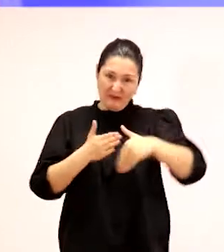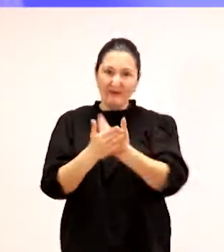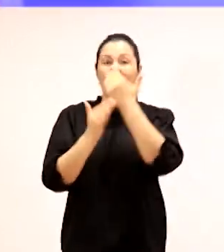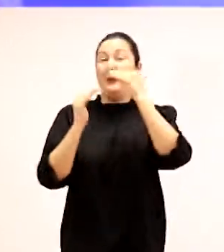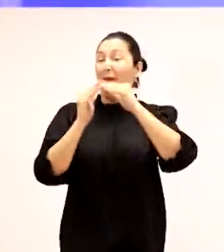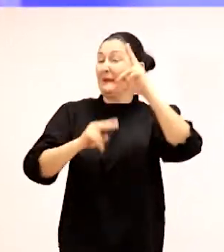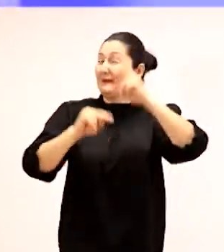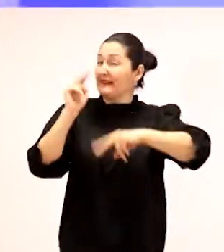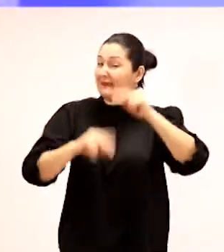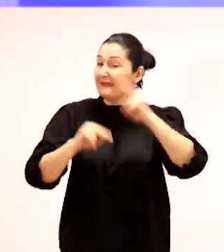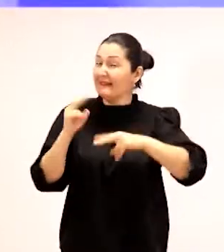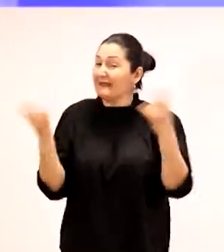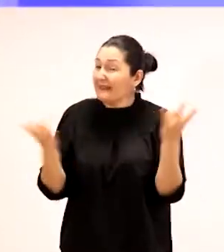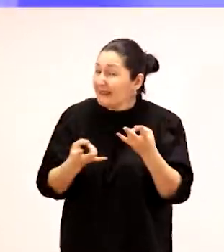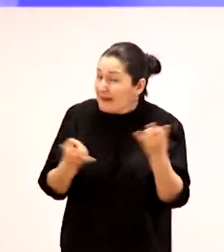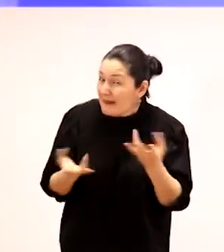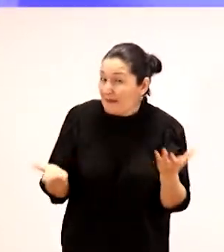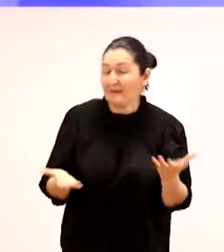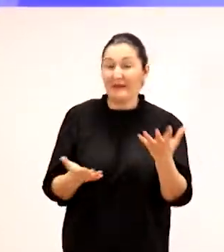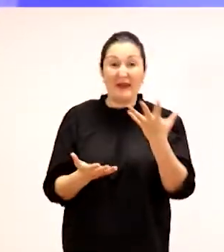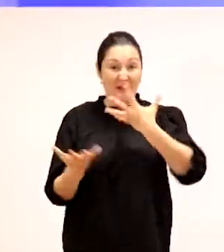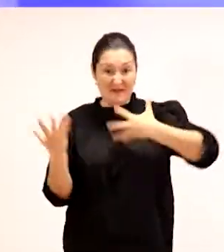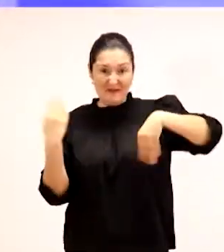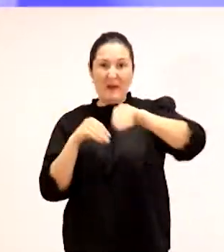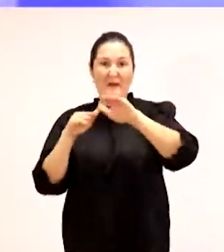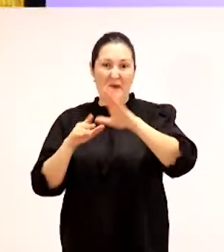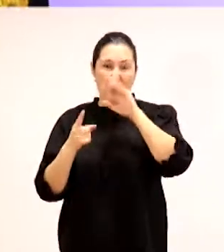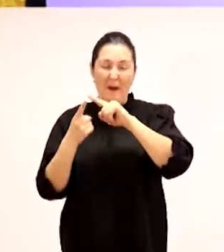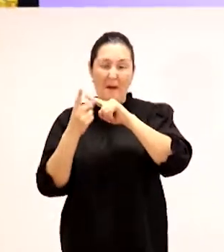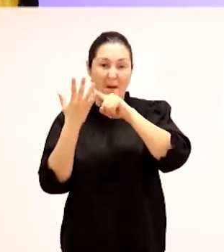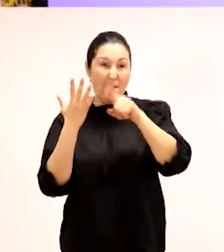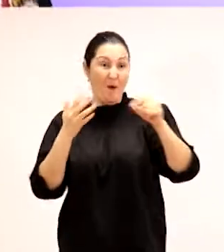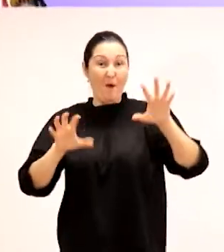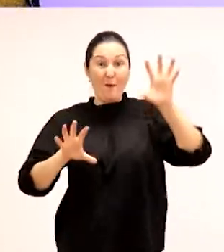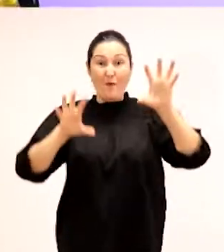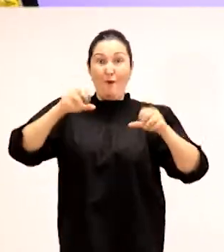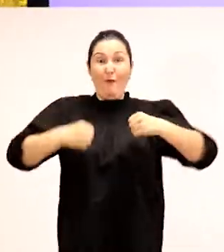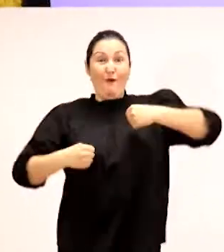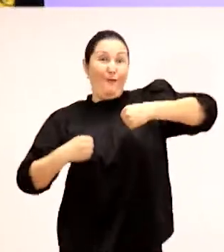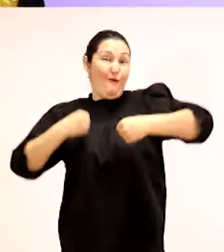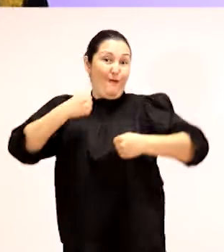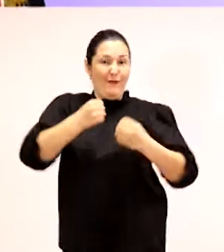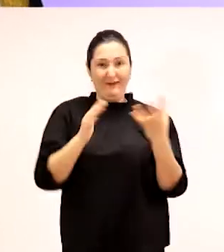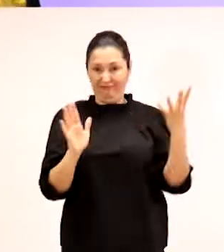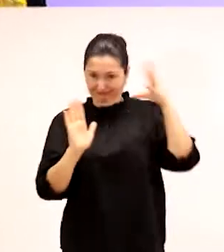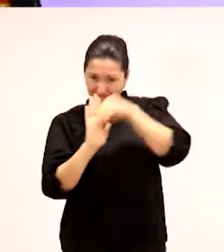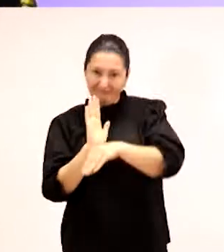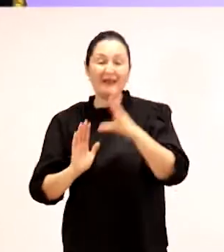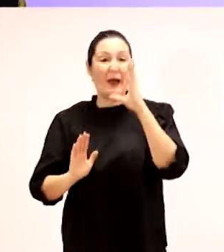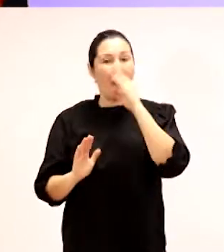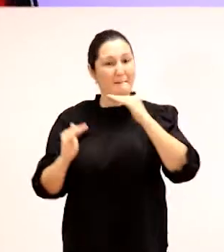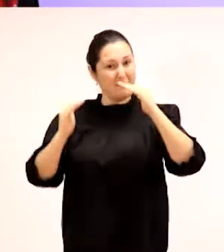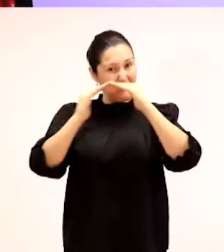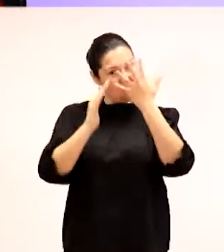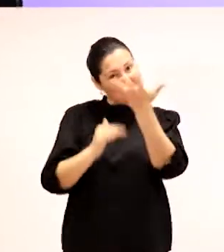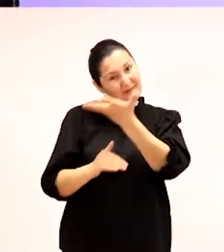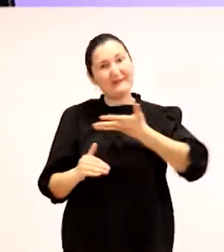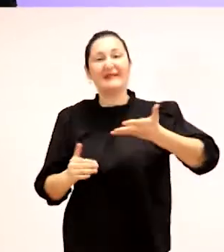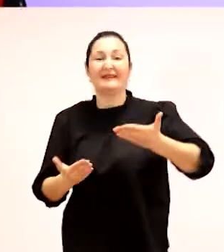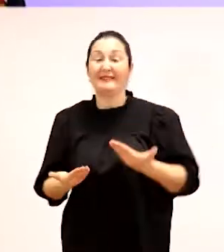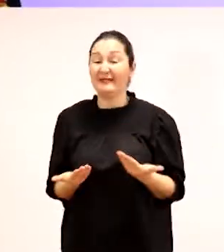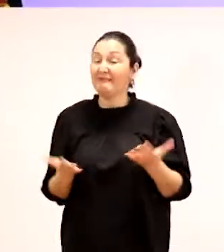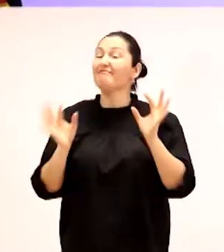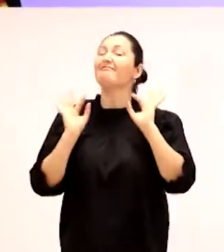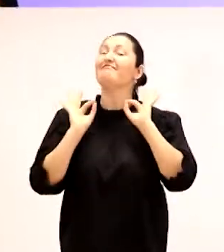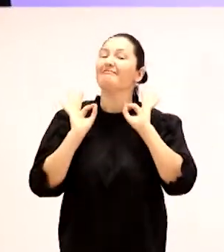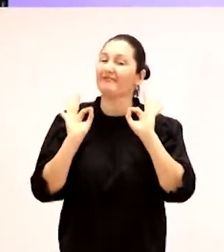новый домик, где каждому нашлось бы место. Да, верно, и они ребята. Бы ужились под одной крышей. Верно,